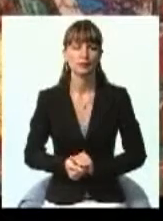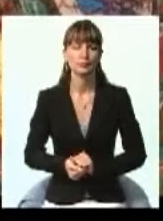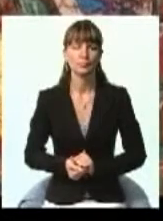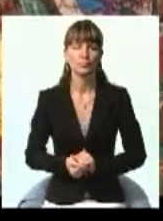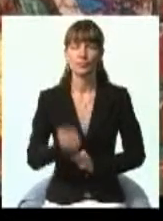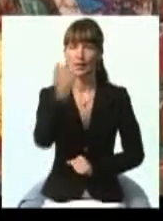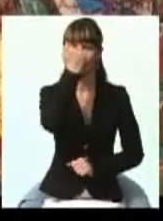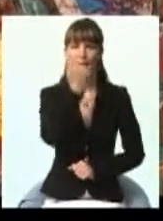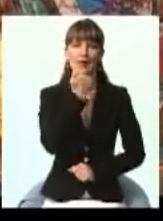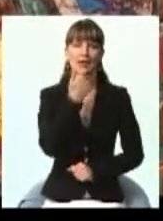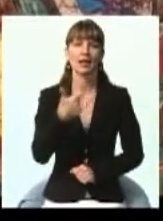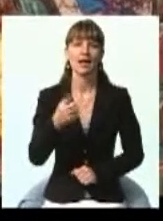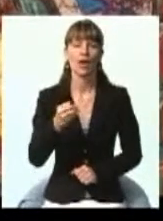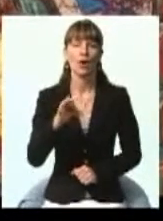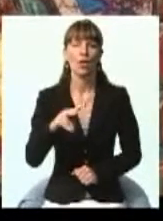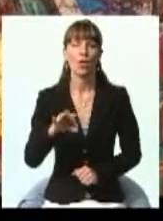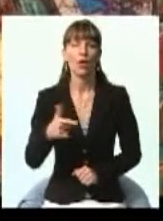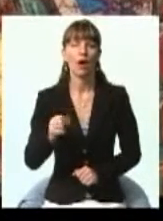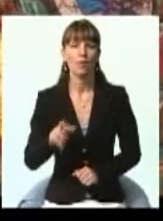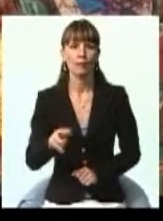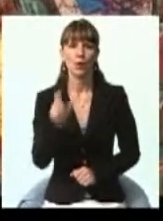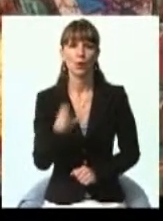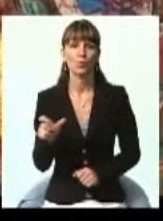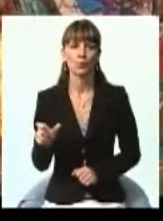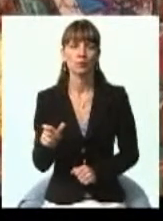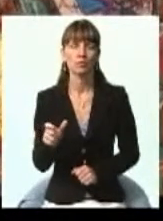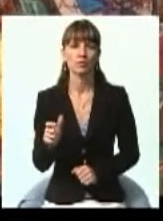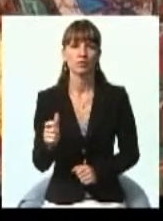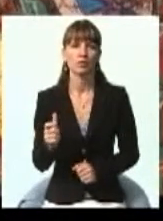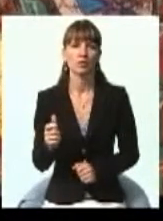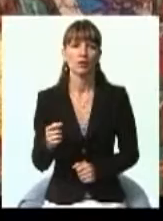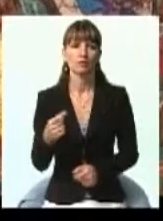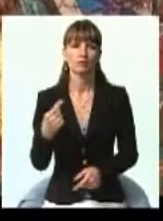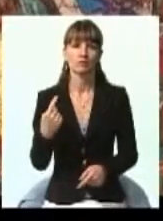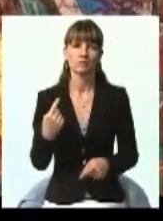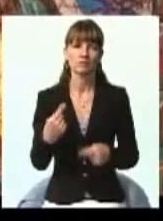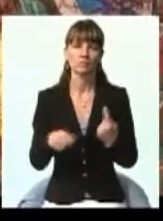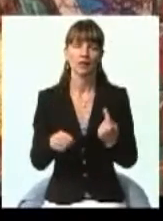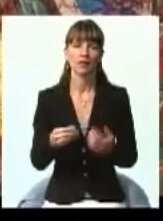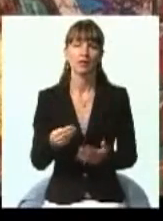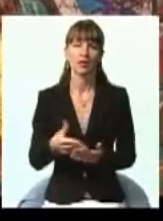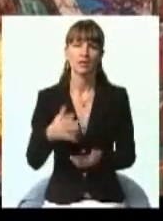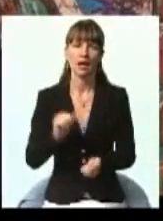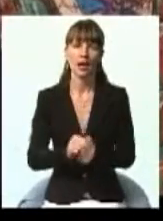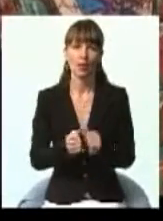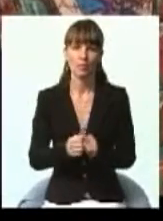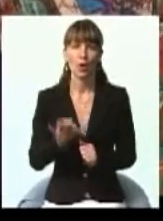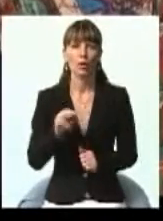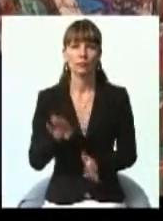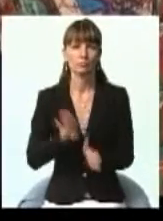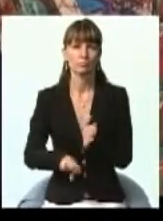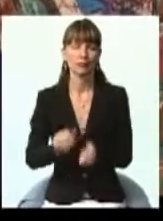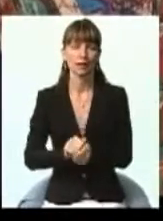Благодаря геологам мы различаем драгоценные камни от недрагоценных.